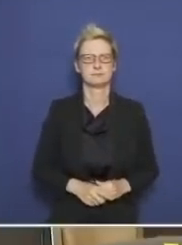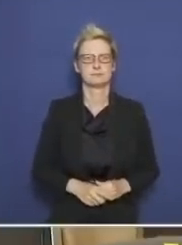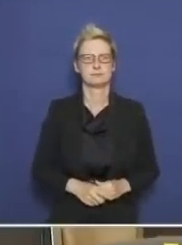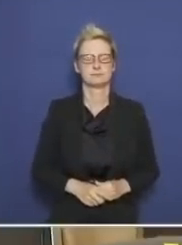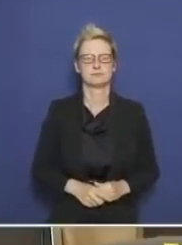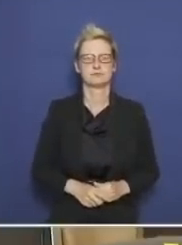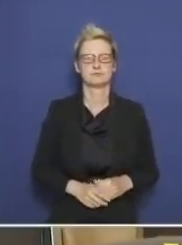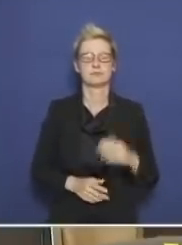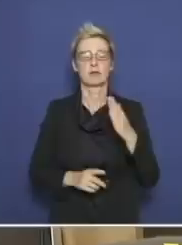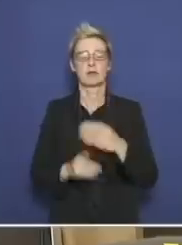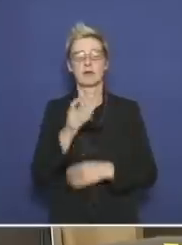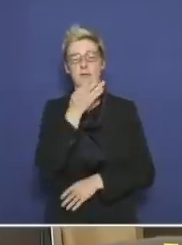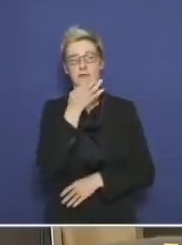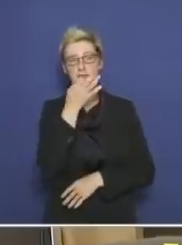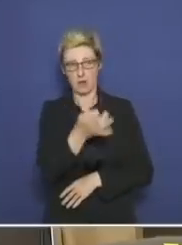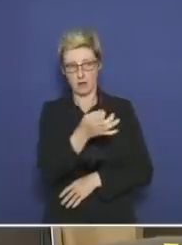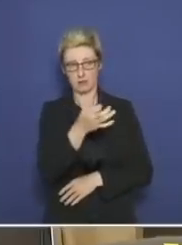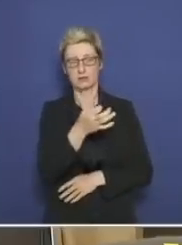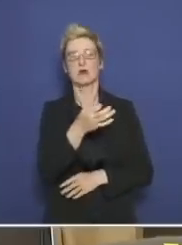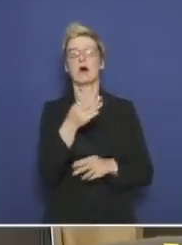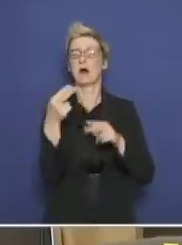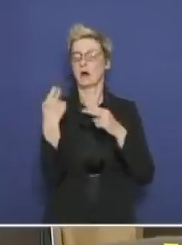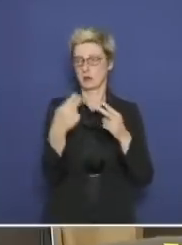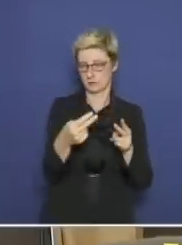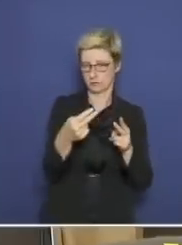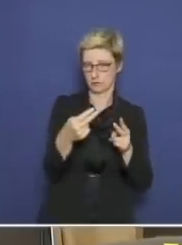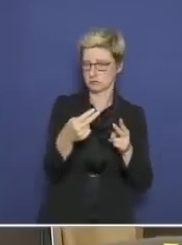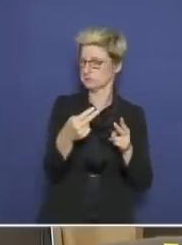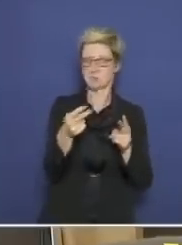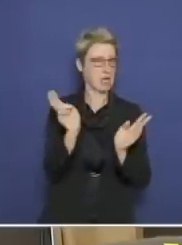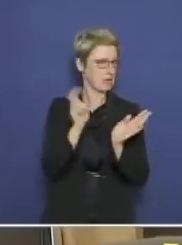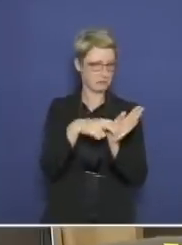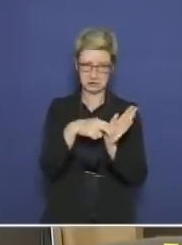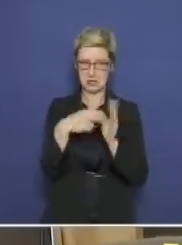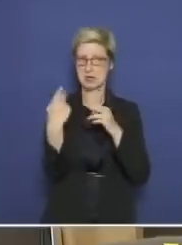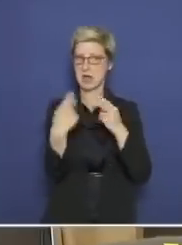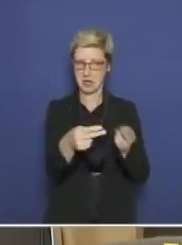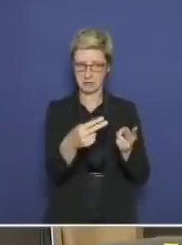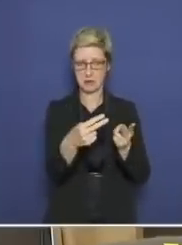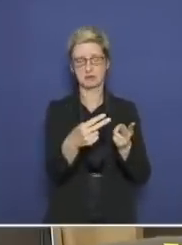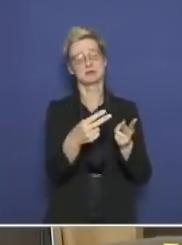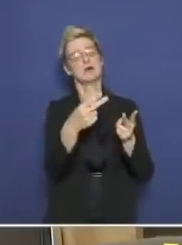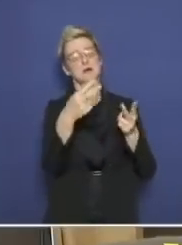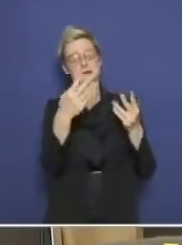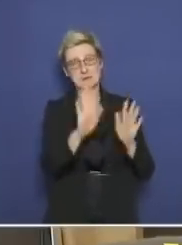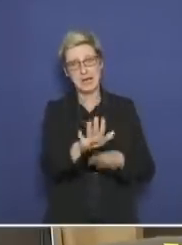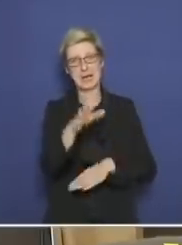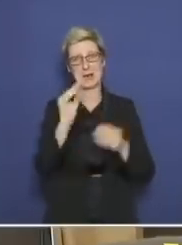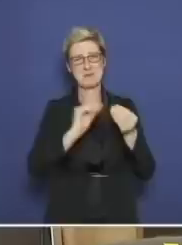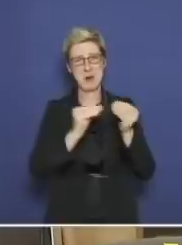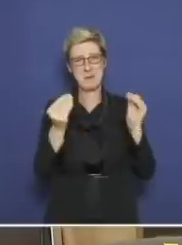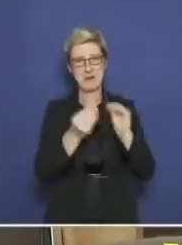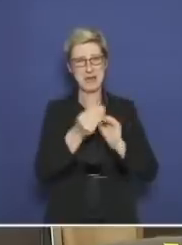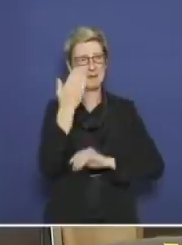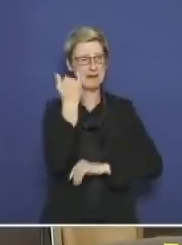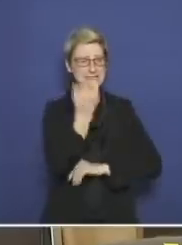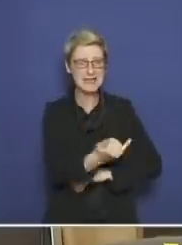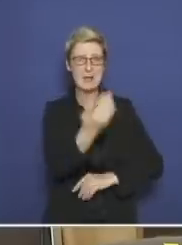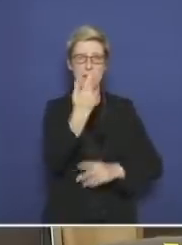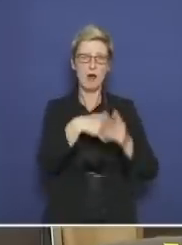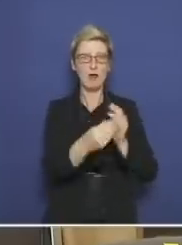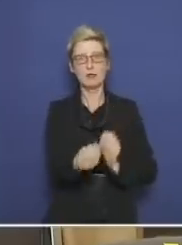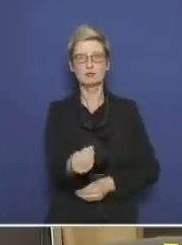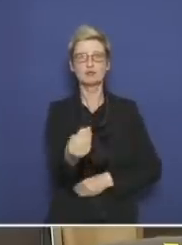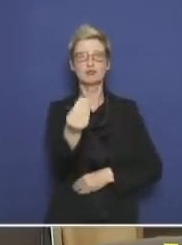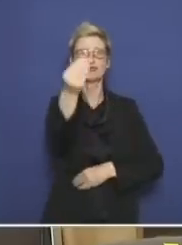Es gibt eine Frage und es gibt eine Antwort. Und wenn Sie damit nicht einverstanden sind, dann ist das Ihr Problem. Aber Sie haben jetzt nicht das Wort, sondern der Herr